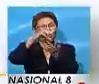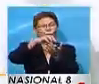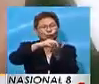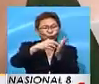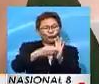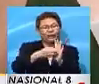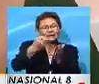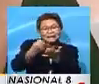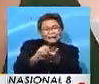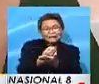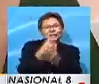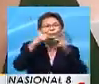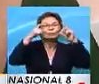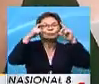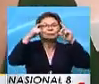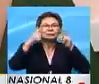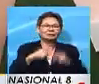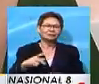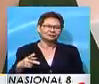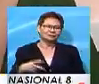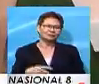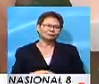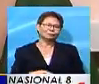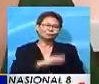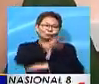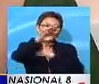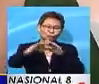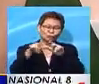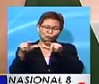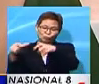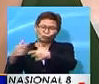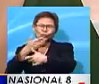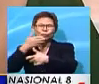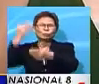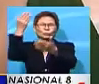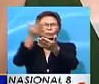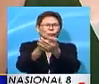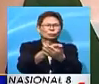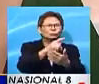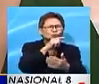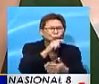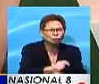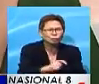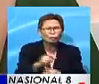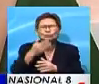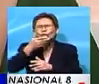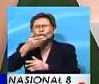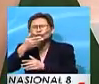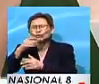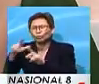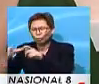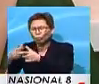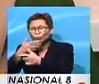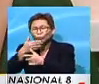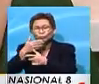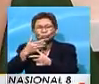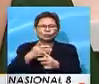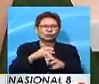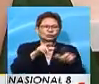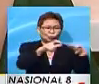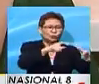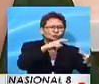muka semua kira daripada Golongan muda sampai golongan tua Mengenali apa ni